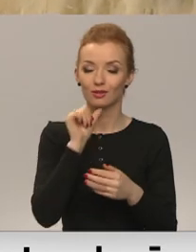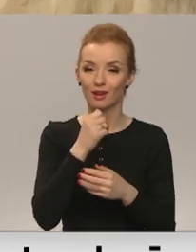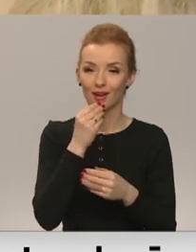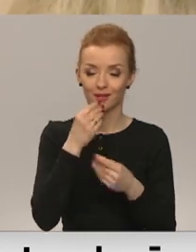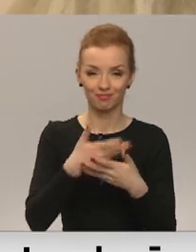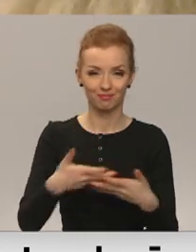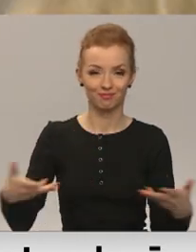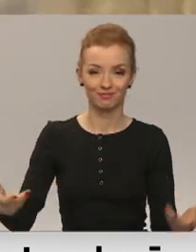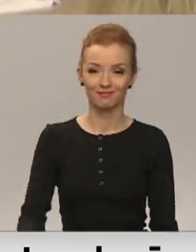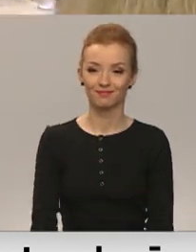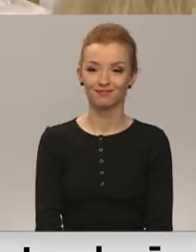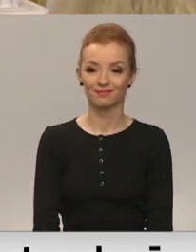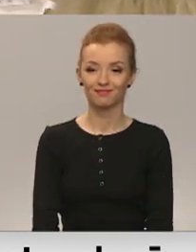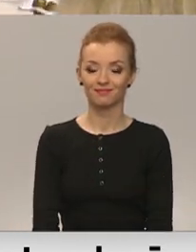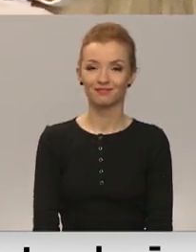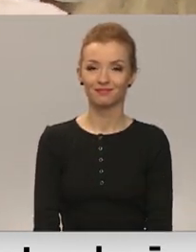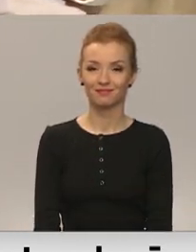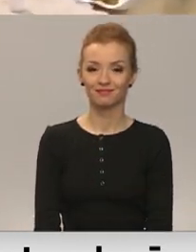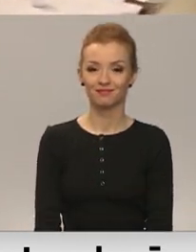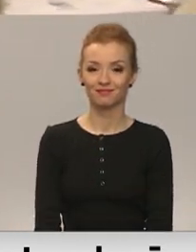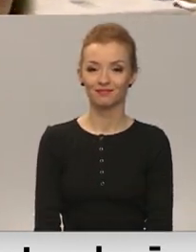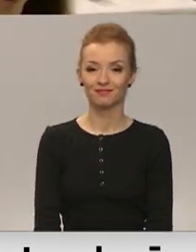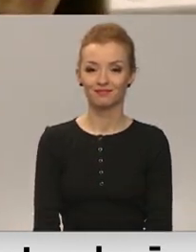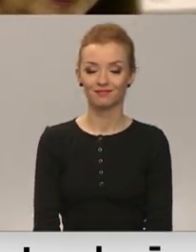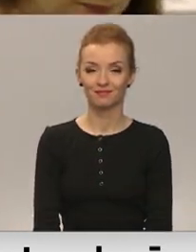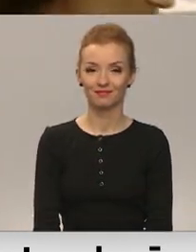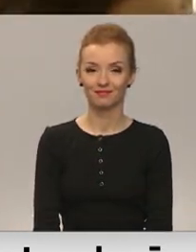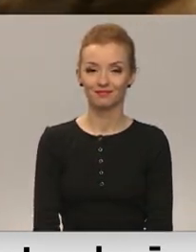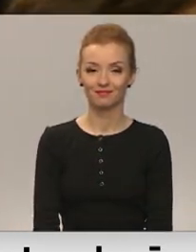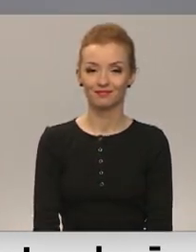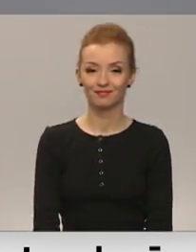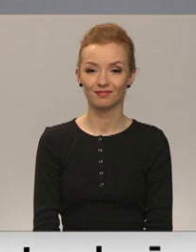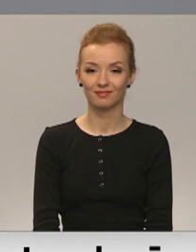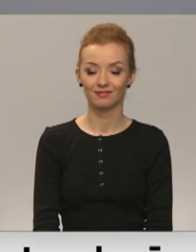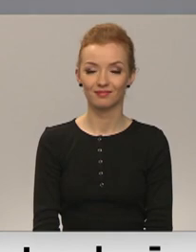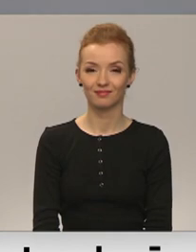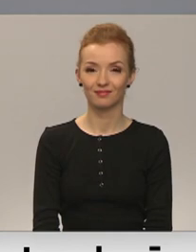Ilze Kalve, Latvijas televīzija no Londonas, Lielbritānijā.